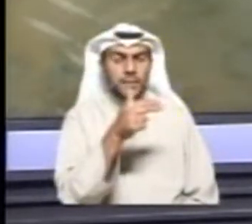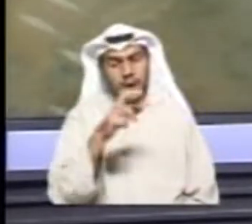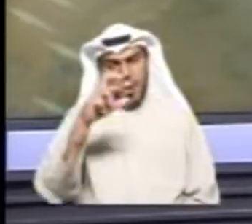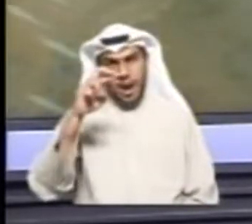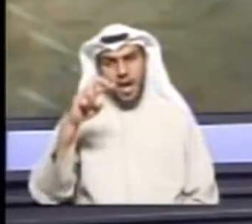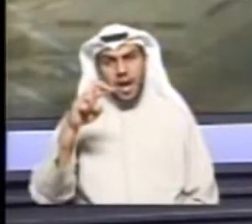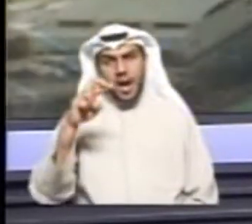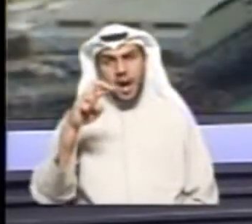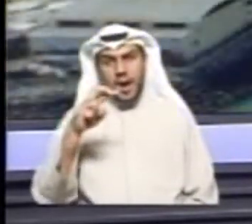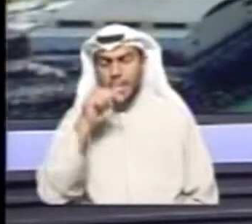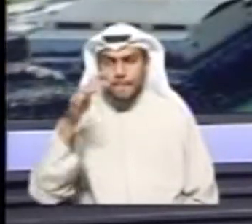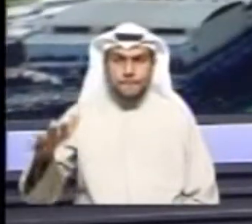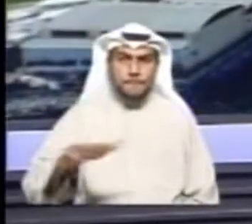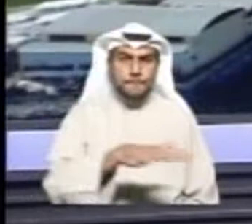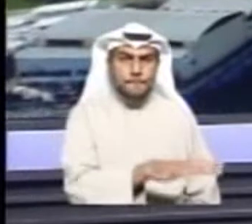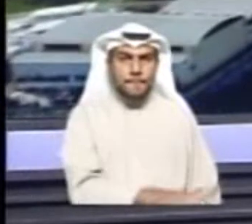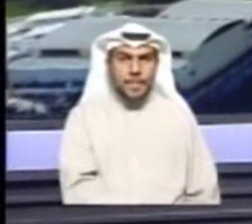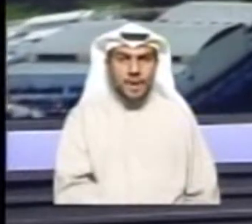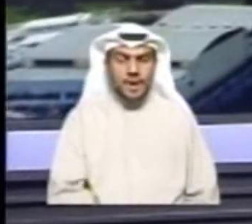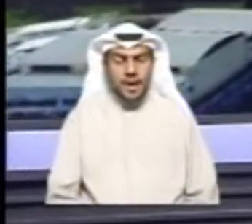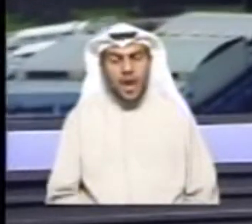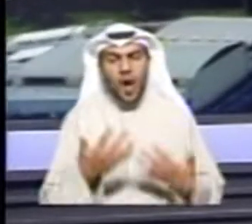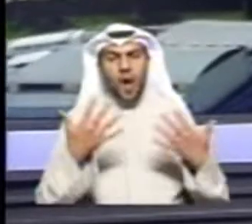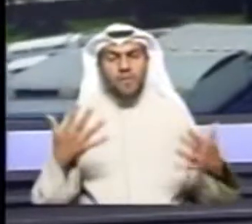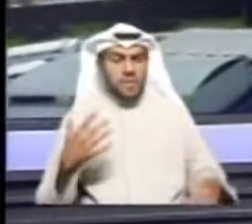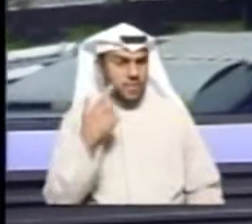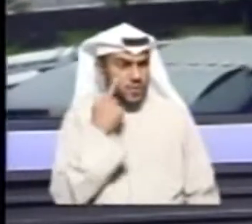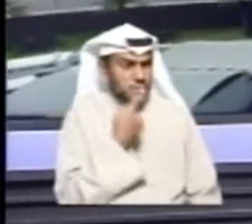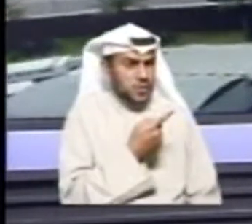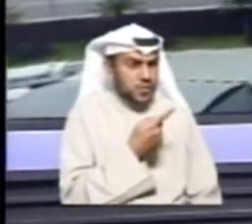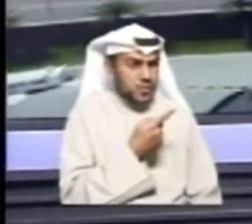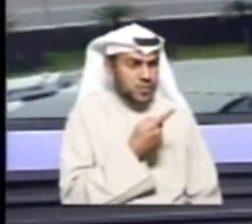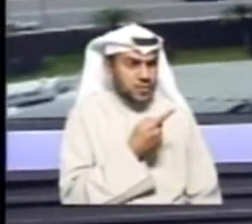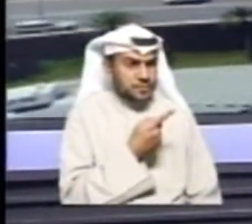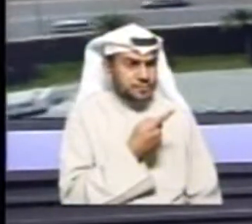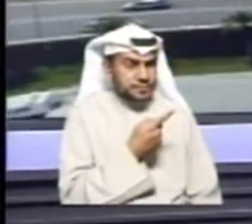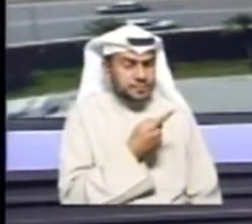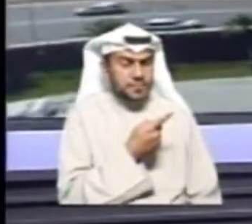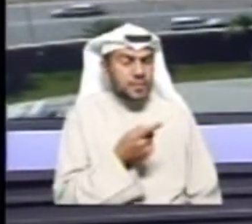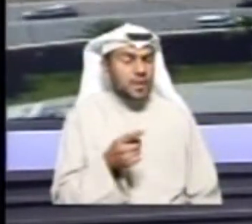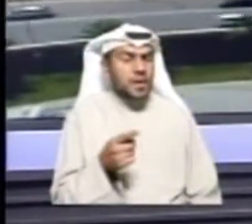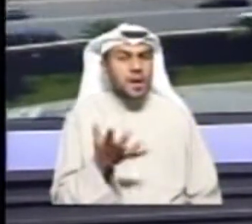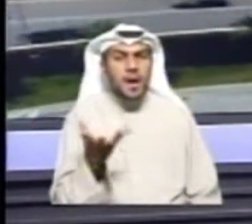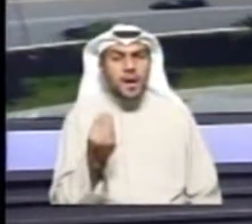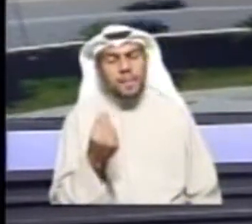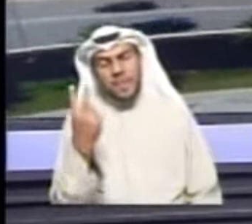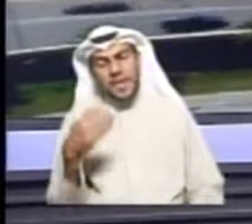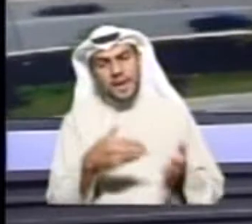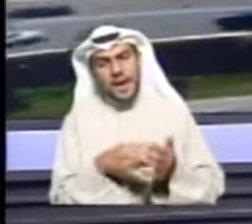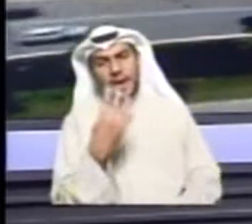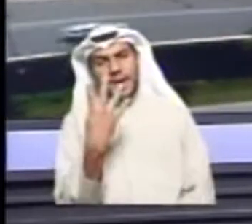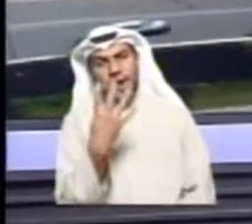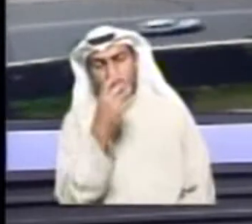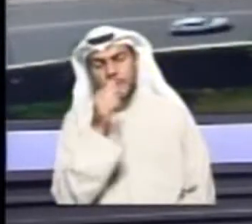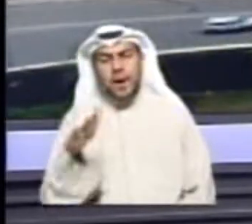الأحد. البحر خلال 24 ساعة القادمة راح يكون خفيف إلى معتدل الموج، ويصل ارتفاع الموج نهار يوم الغد ما بين 2 إلى 4 أقدام،